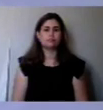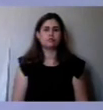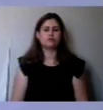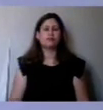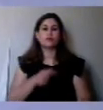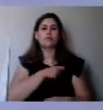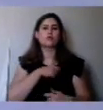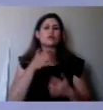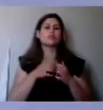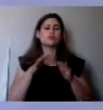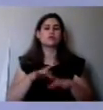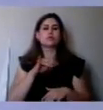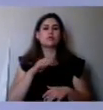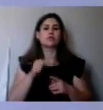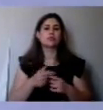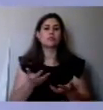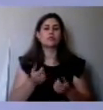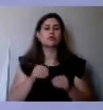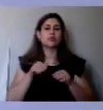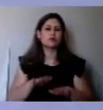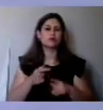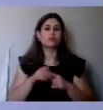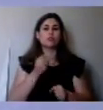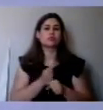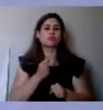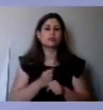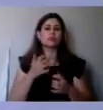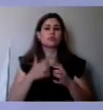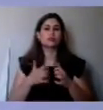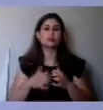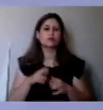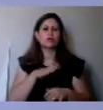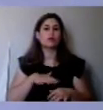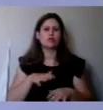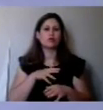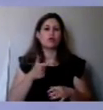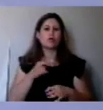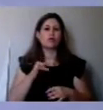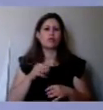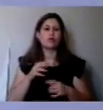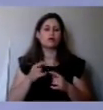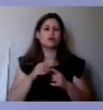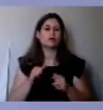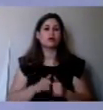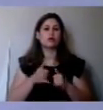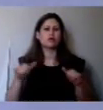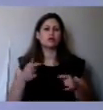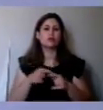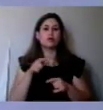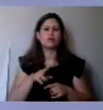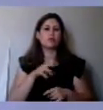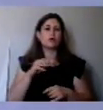Депутати Херсонської міської ради прийняли рішення про створення Херсонської територіальної громади та розширення її